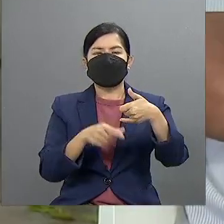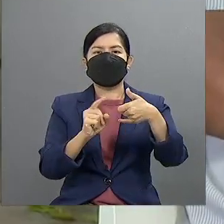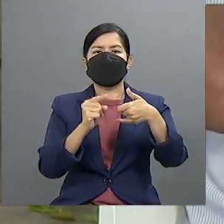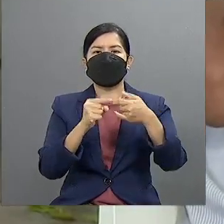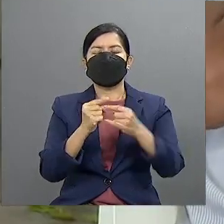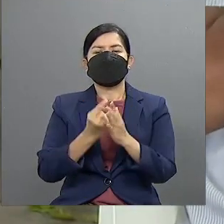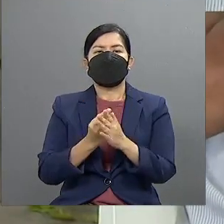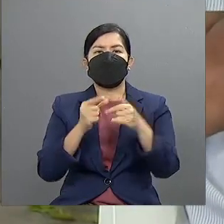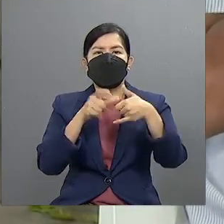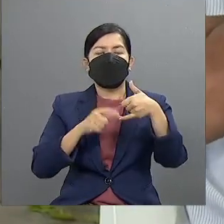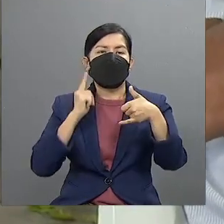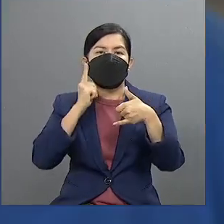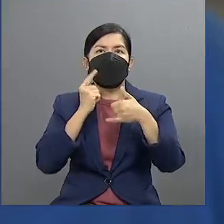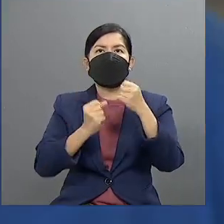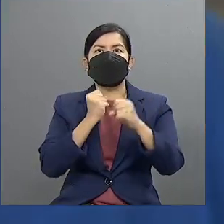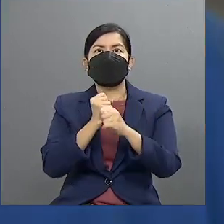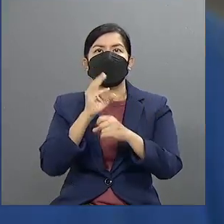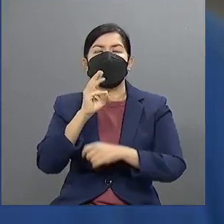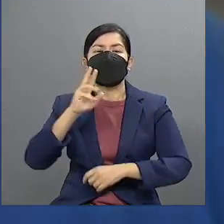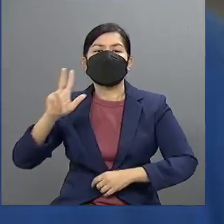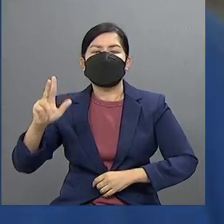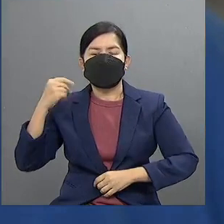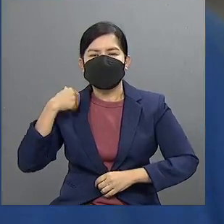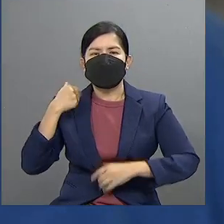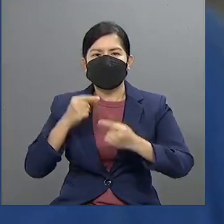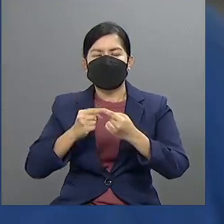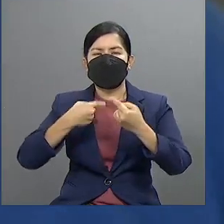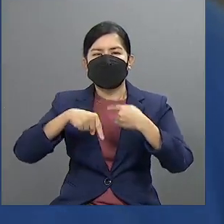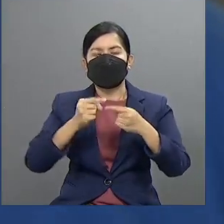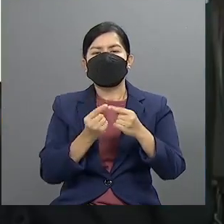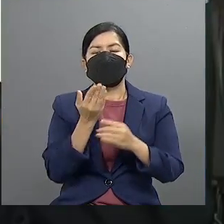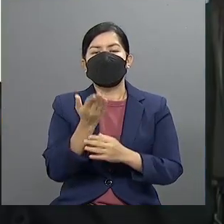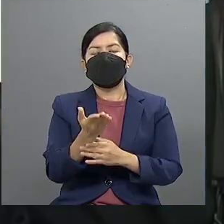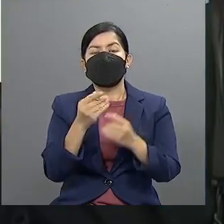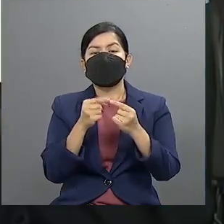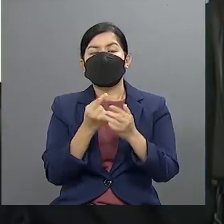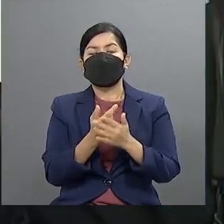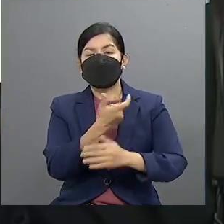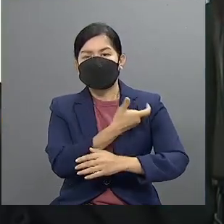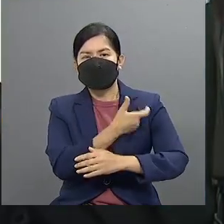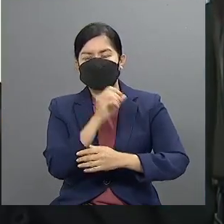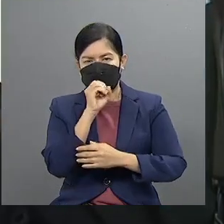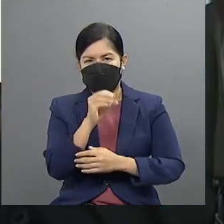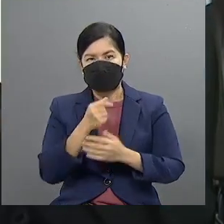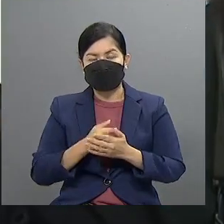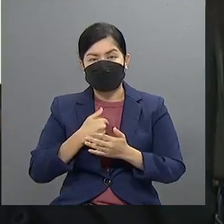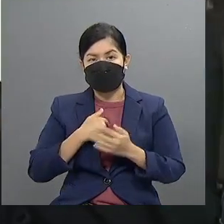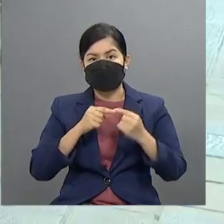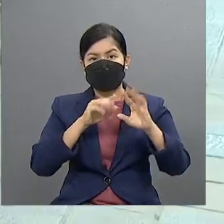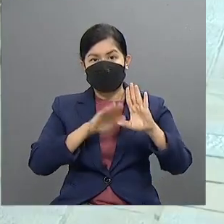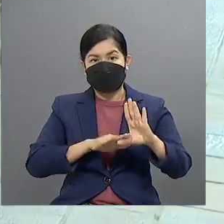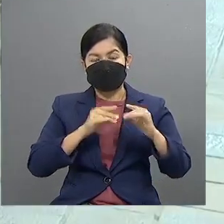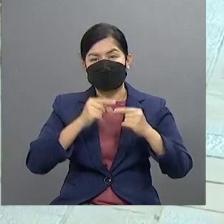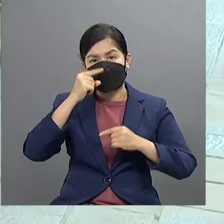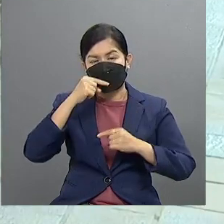1ในกลุ่มผู้สูงอายุที่เดินทางมารับบริการวัคซีนนะคะให้ข้อมูลว่าก่อนหน้านี้ไม่ได้ลงทะเบียนผ่านระบบไทยร่วมใจมาก่อน